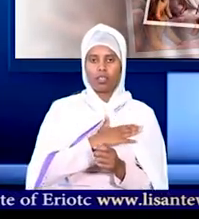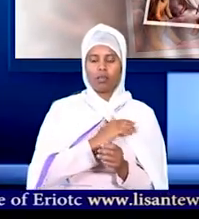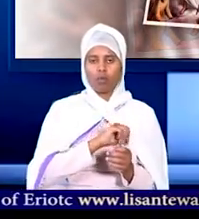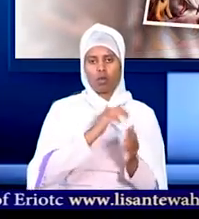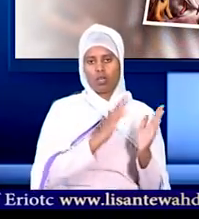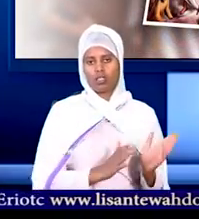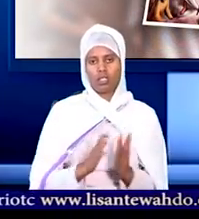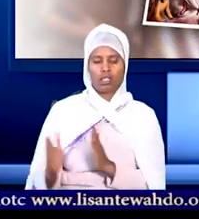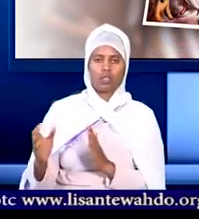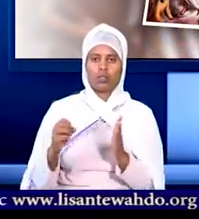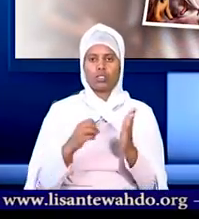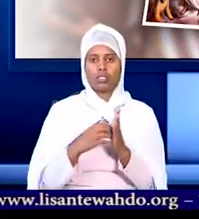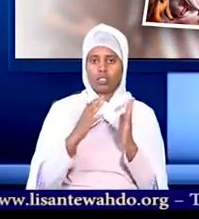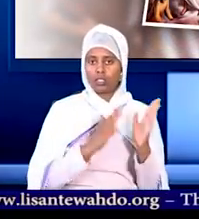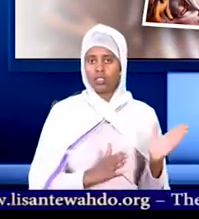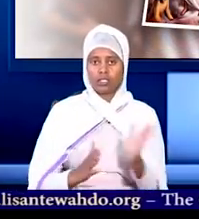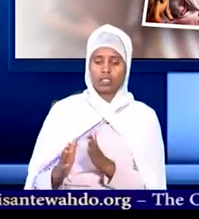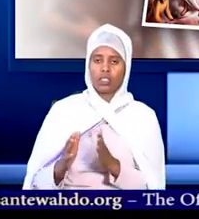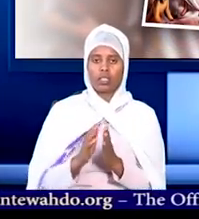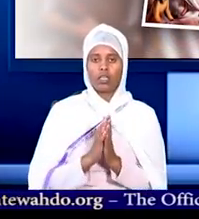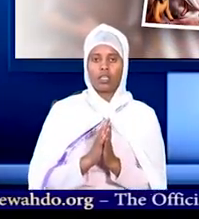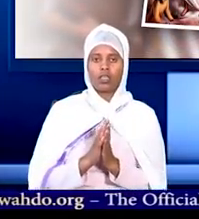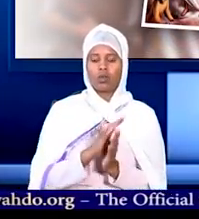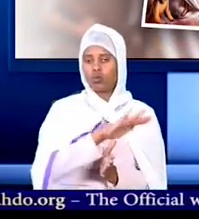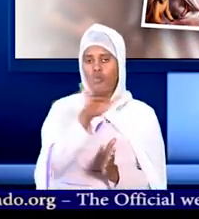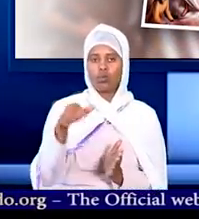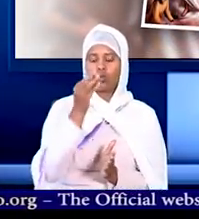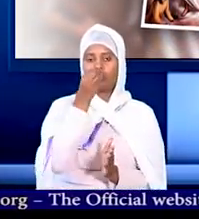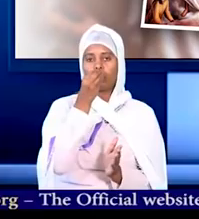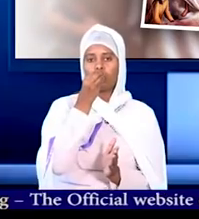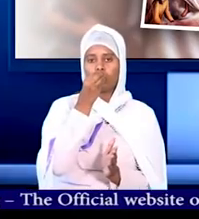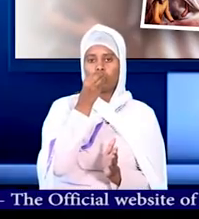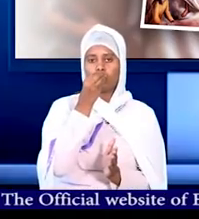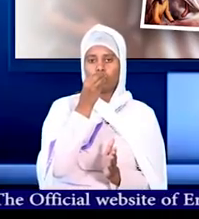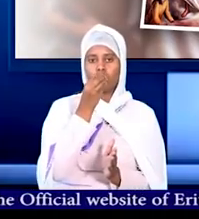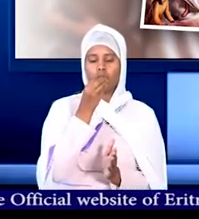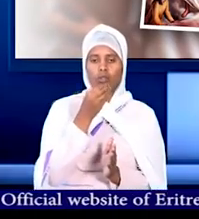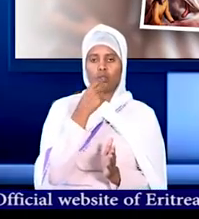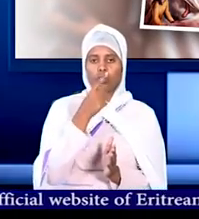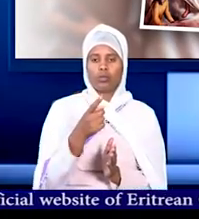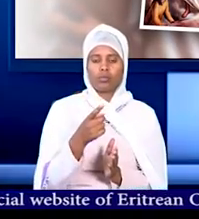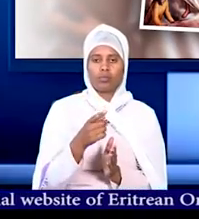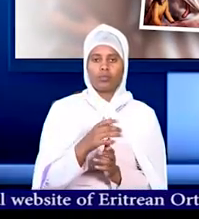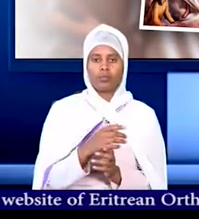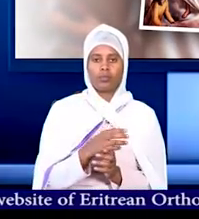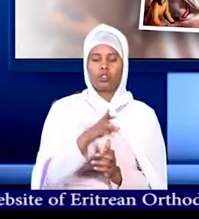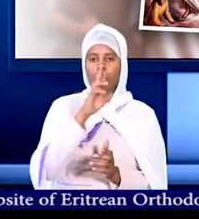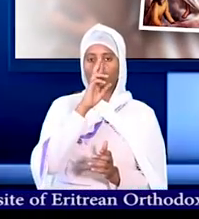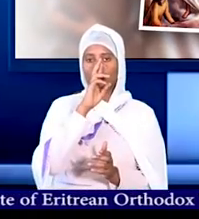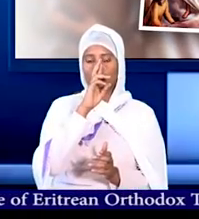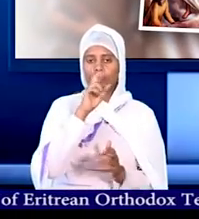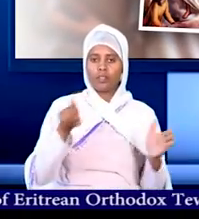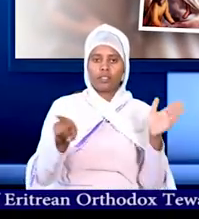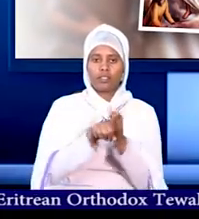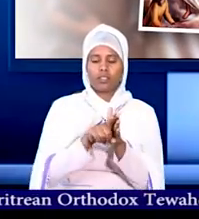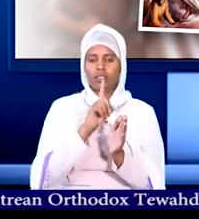ፆም እግዚኣብሔር ኣምላኽ ይሰሪዕዋ ስለ ድሰርዓ እዚኣ ኩሉ ብልዕዎ ክብሎም ኣይጨነቆን ነይሩ